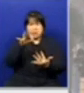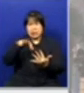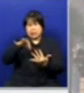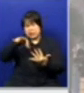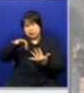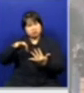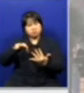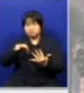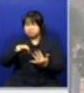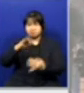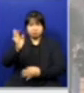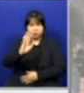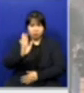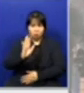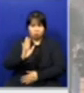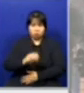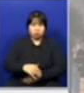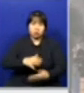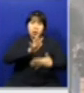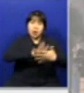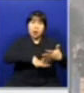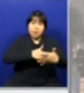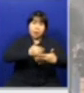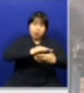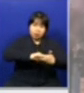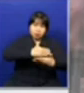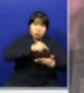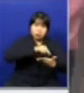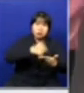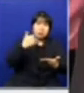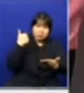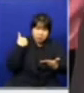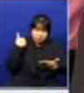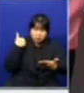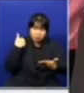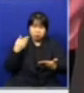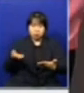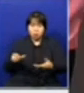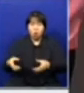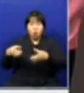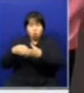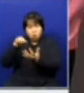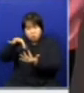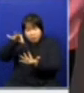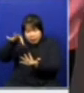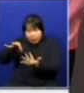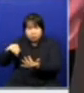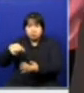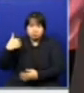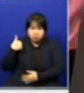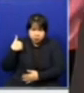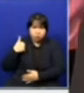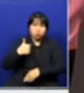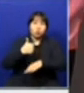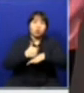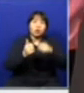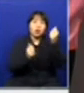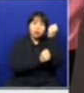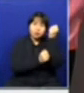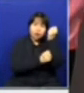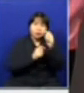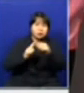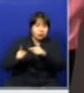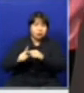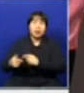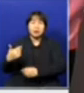ทะเบียนราษฎรก็มีกลุ่มคัดกรองก็มี กำนันผู้ใหญ่บ้านที่